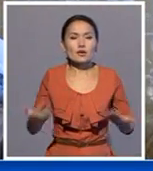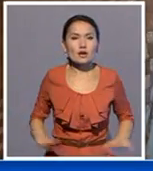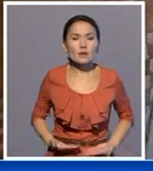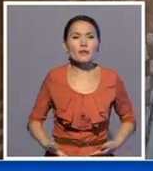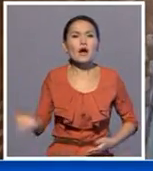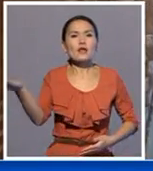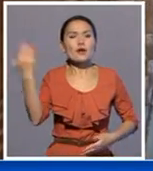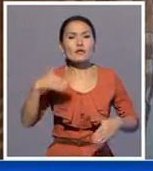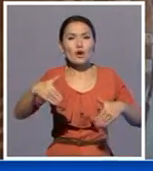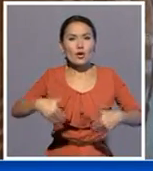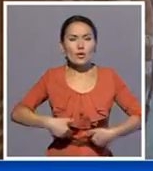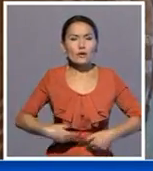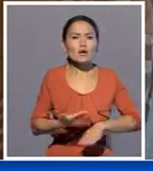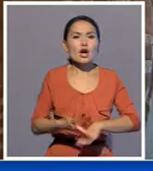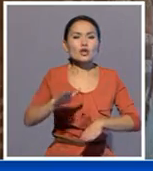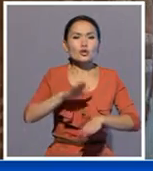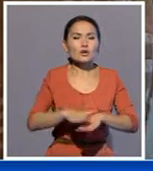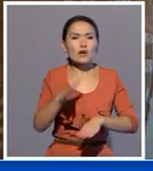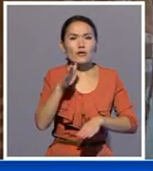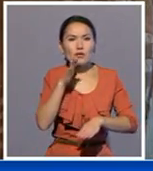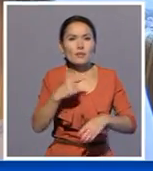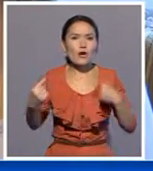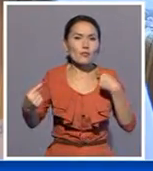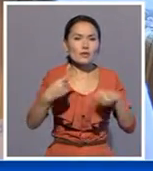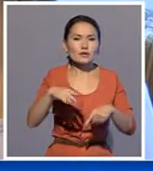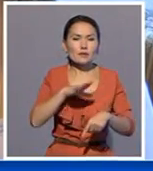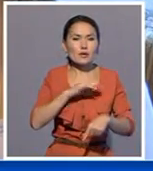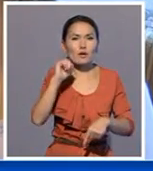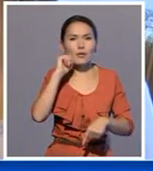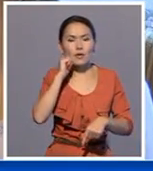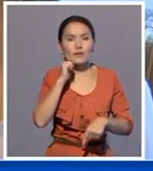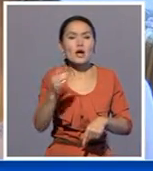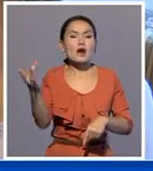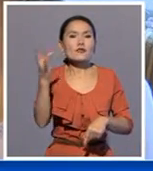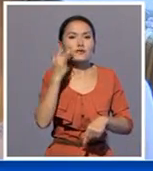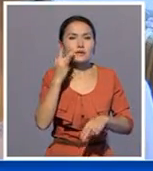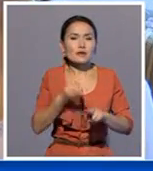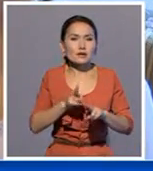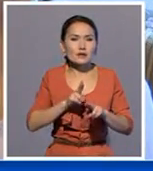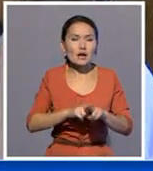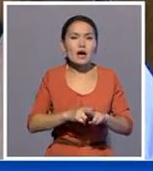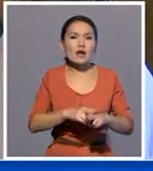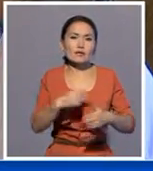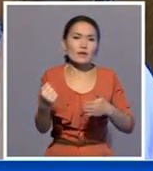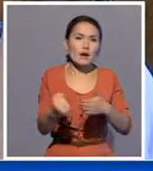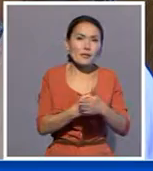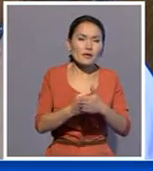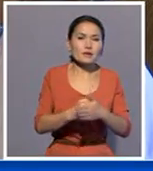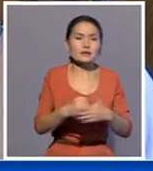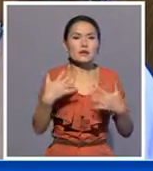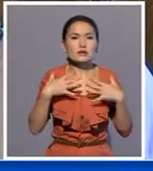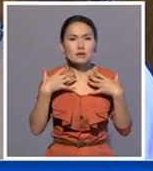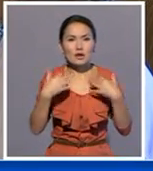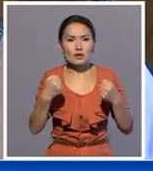ұшыраған нәубетті де саяси қуғын-сүргін жылдарында басынан өткерген. Өмірлік серігі Смағұл Асылханов соғыс ардагері, жасы 97-ге келіп